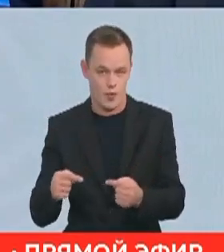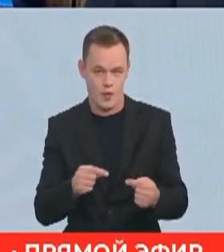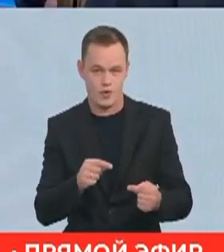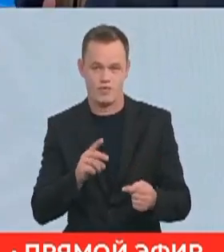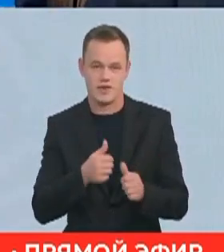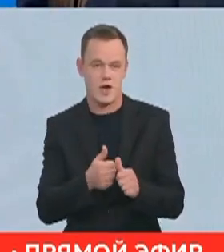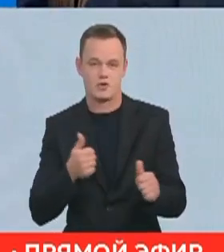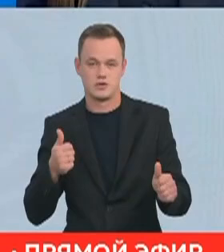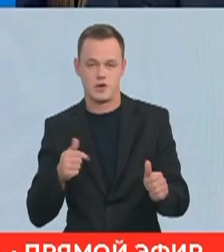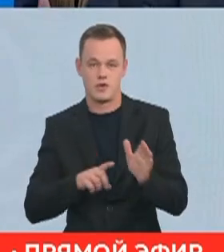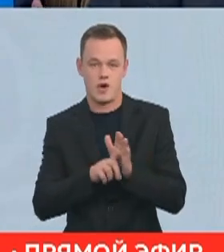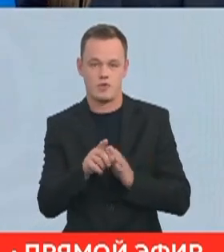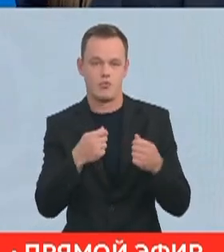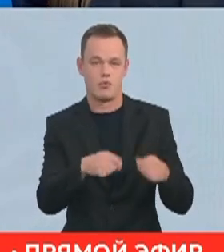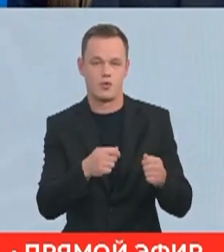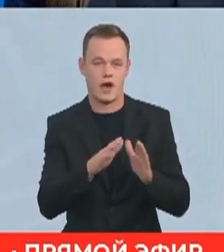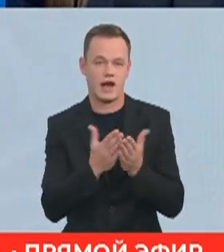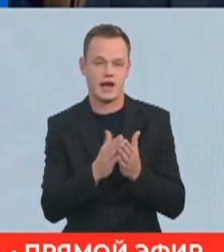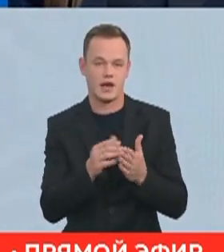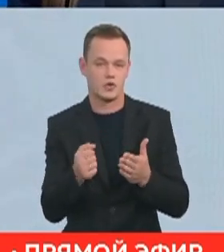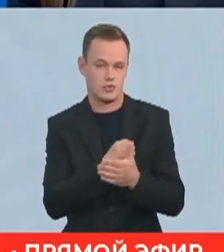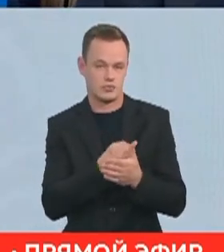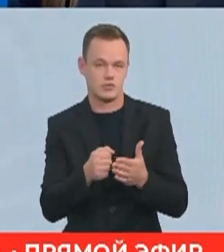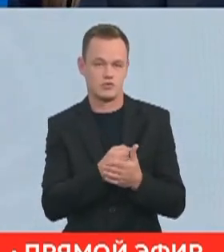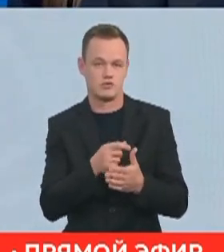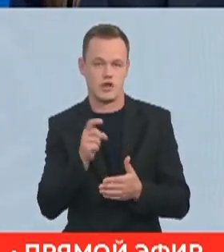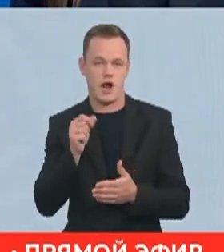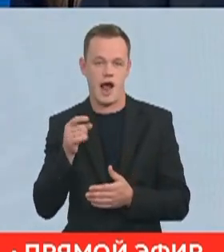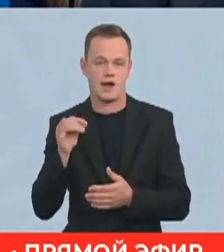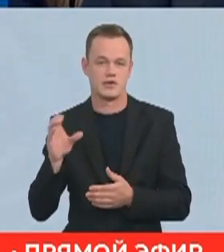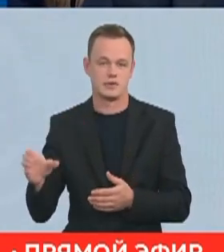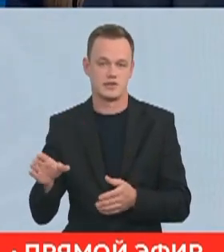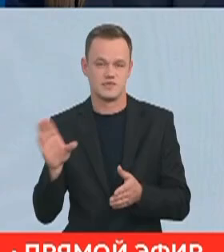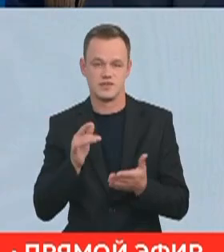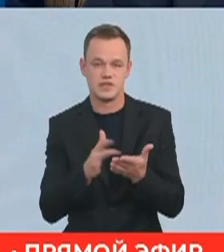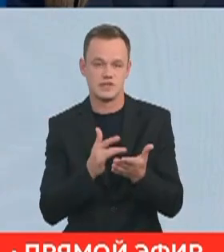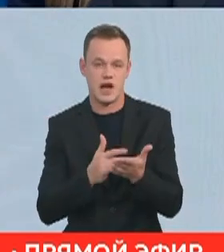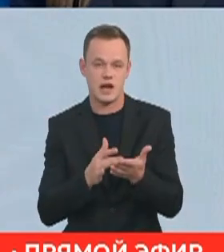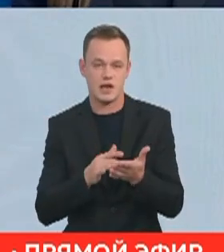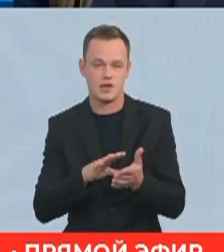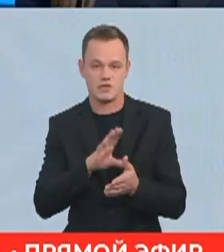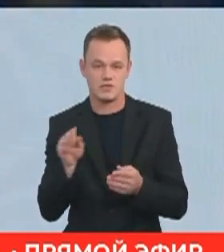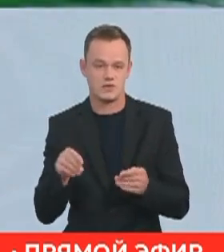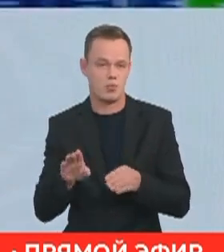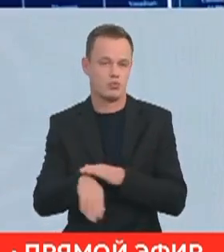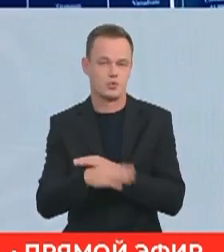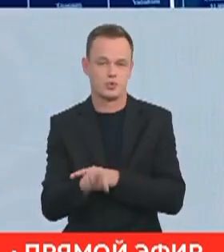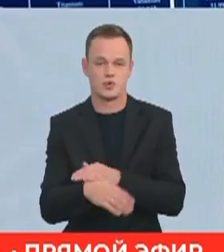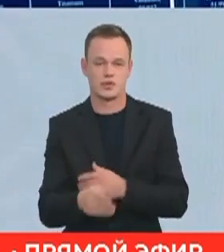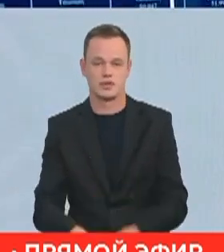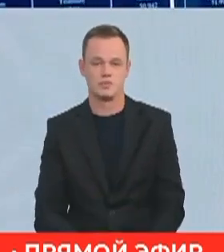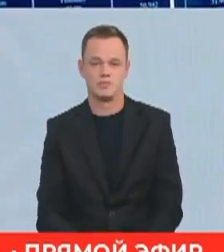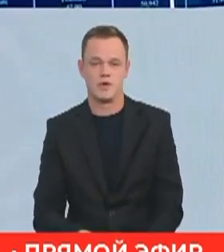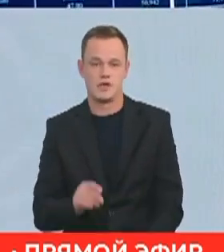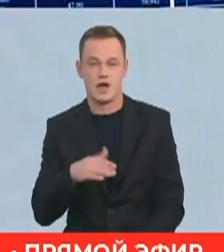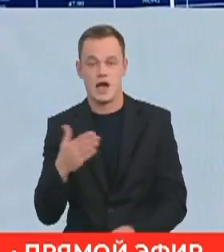отстают. Они запустили в продажу книгу «Достижения Камалы Харрис». Все страницы бестселлера абсолютно пустые. На